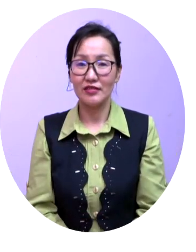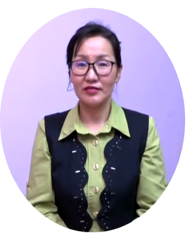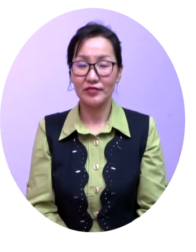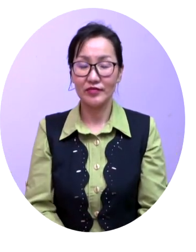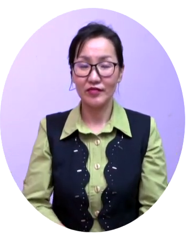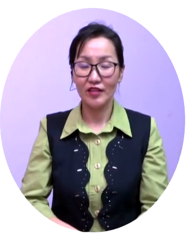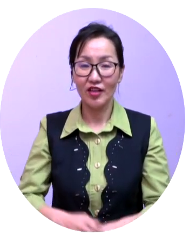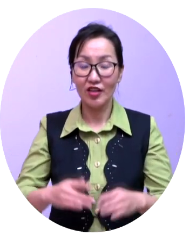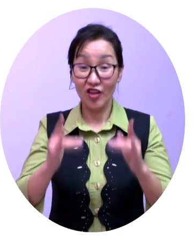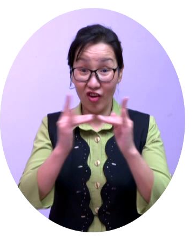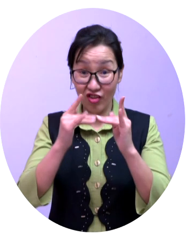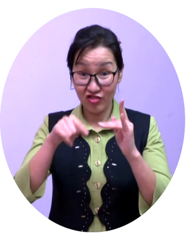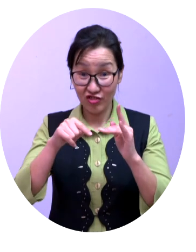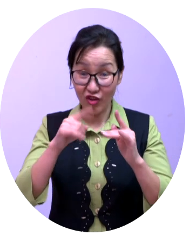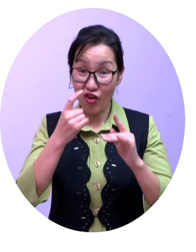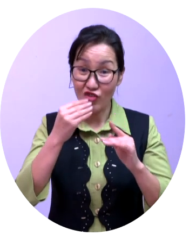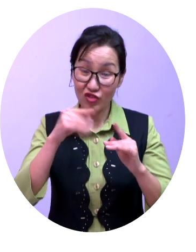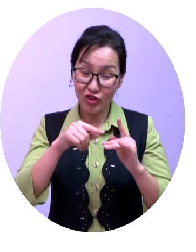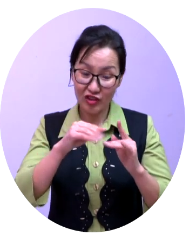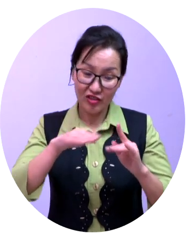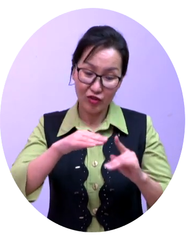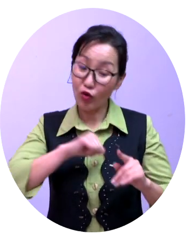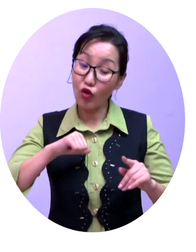ор дэрнийхээ хэрэглэлийг өөрөө сольдгоо.